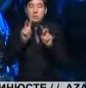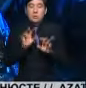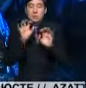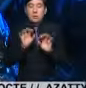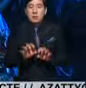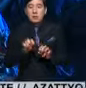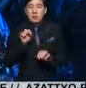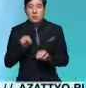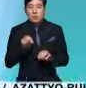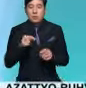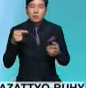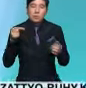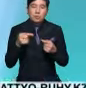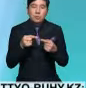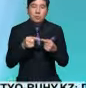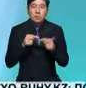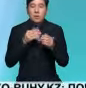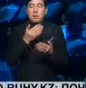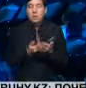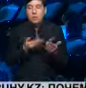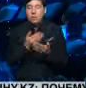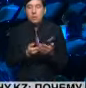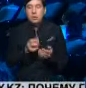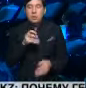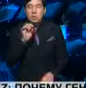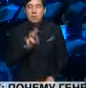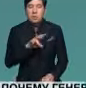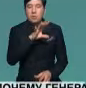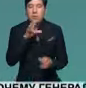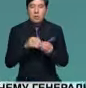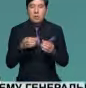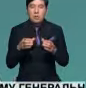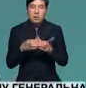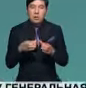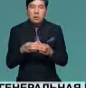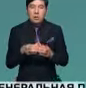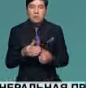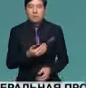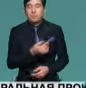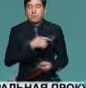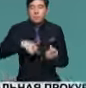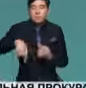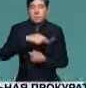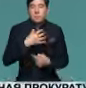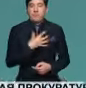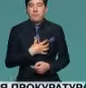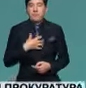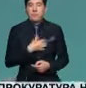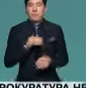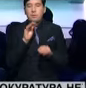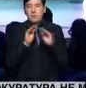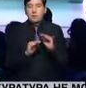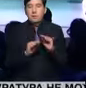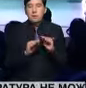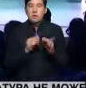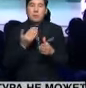Все это является конкретными примерами повышения статуса педагога в нашем обществе. Мы создаем важные материалы, которые призваны помогать